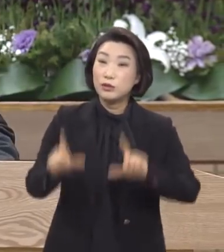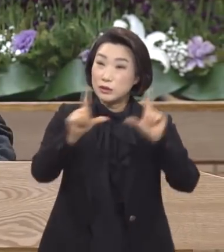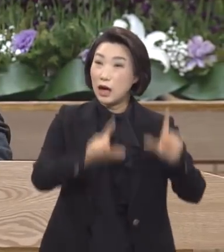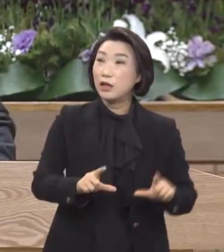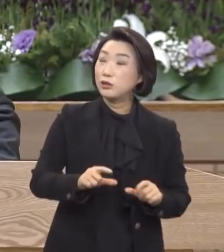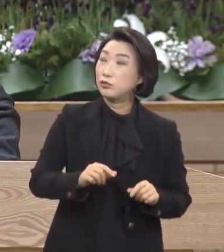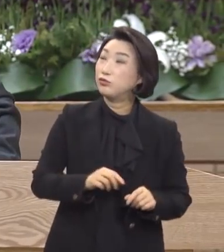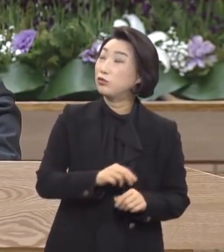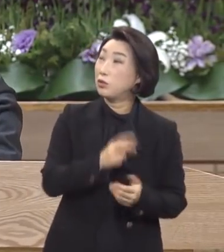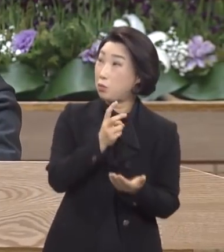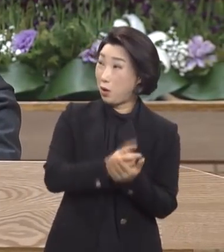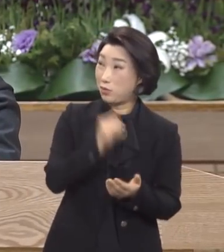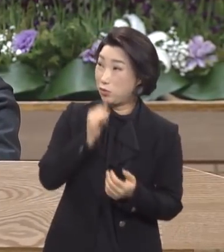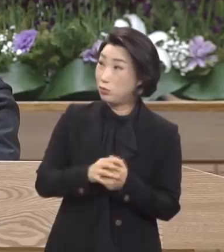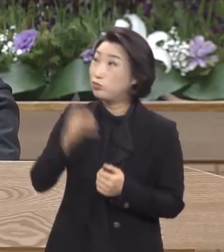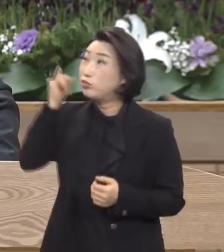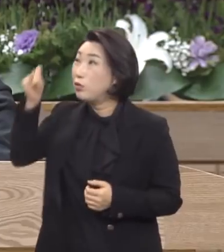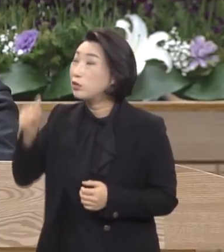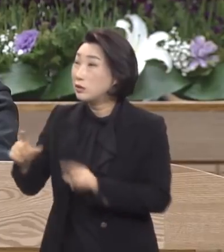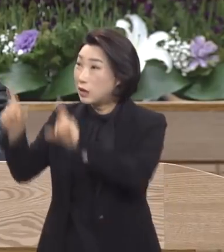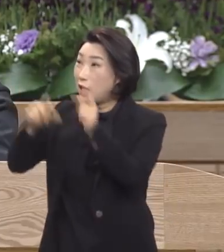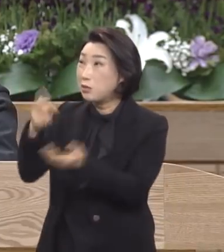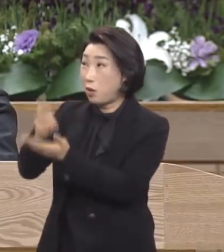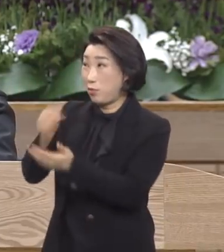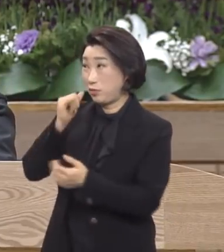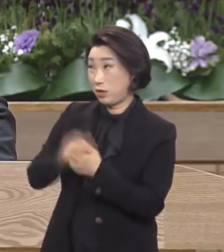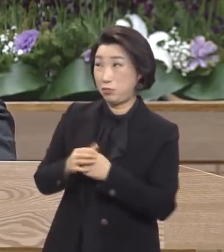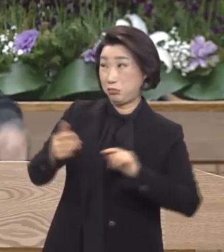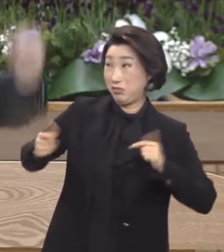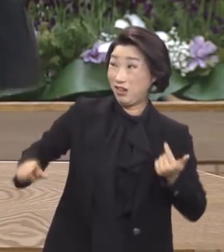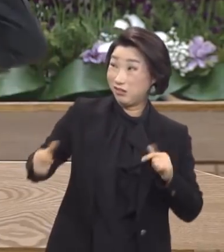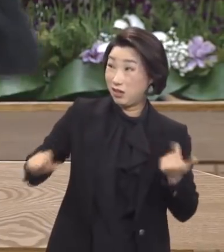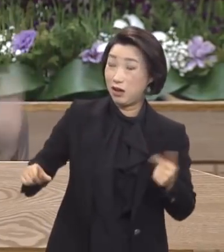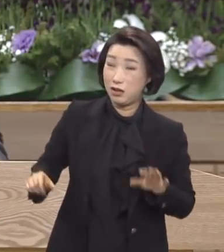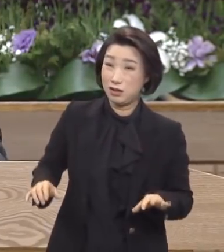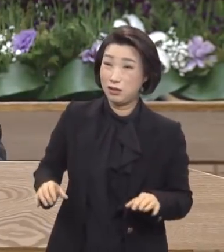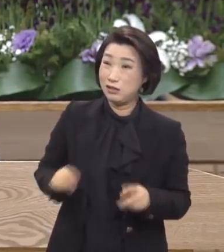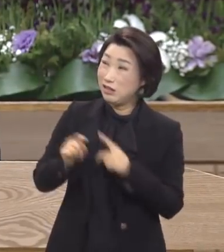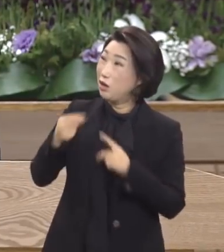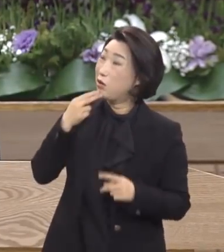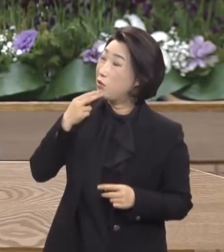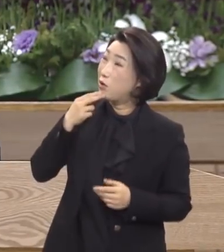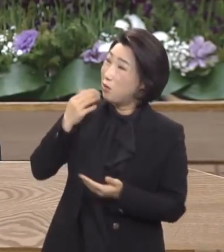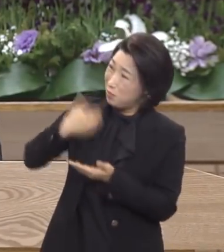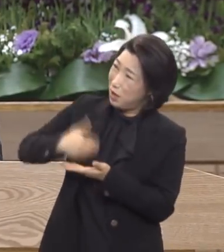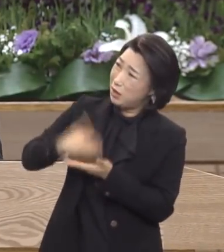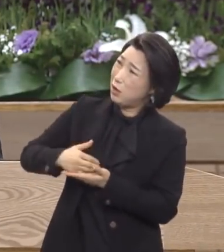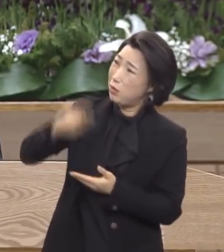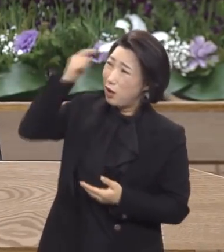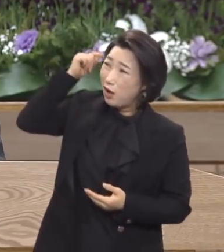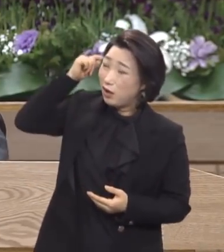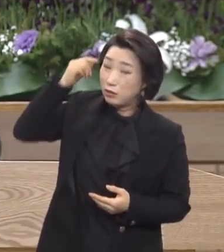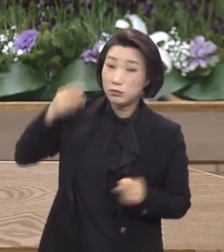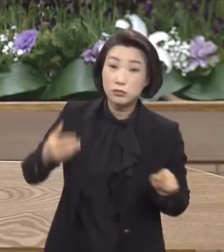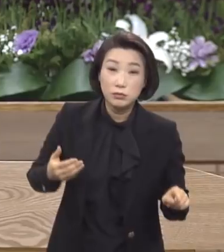룰이 있고 부모님은 부모님의 시대에 사는 룰이 있는데 왜 하지 말라고 말하느냐 그 말이야.